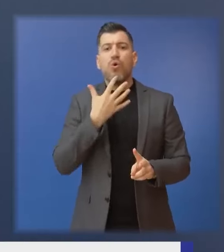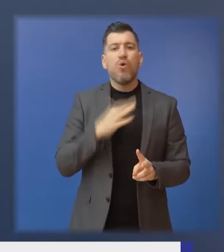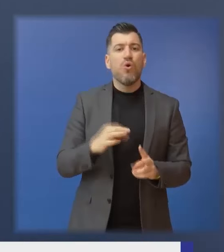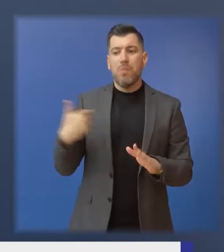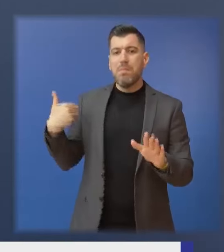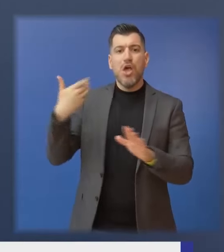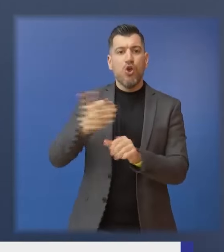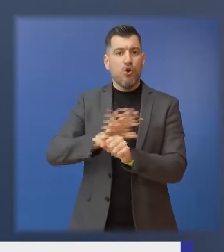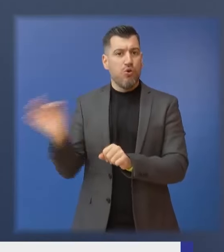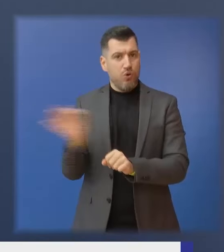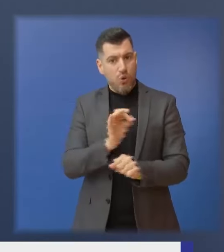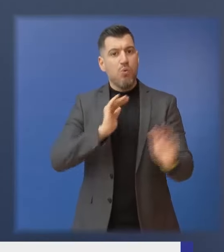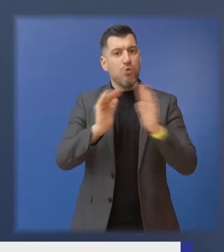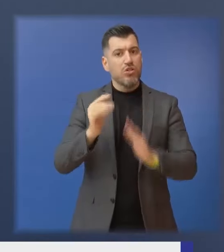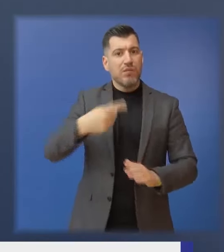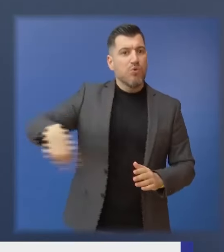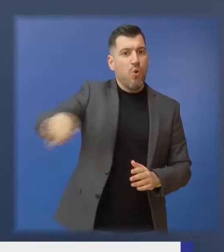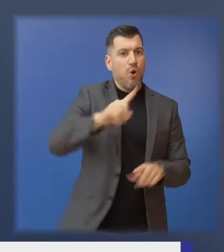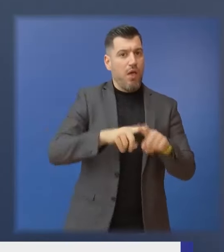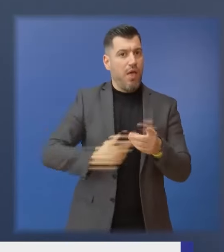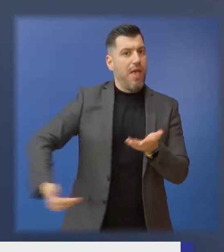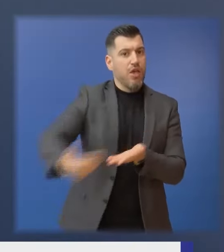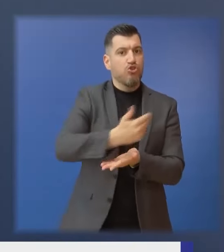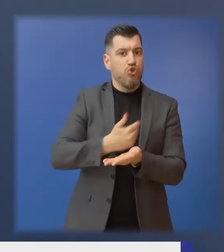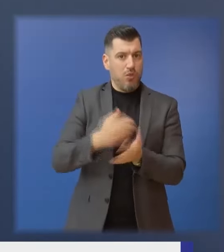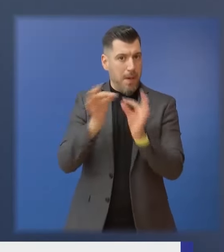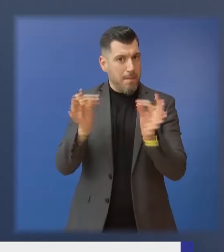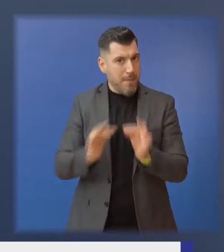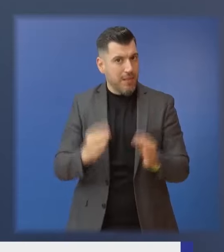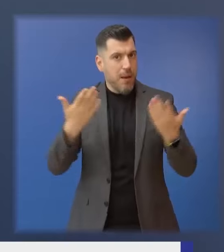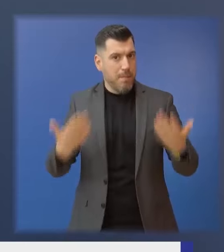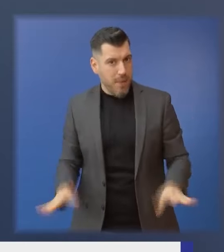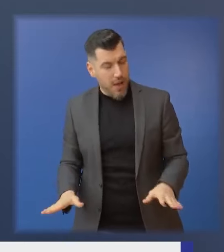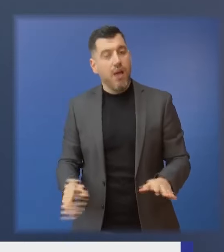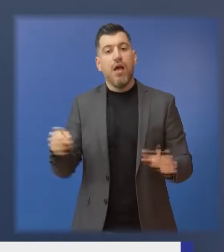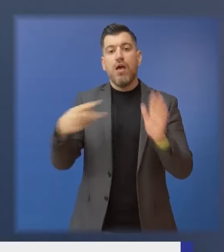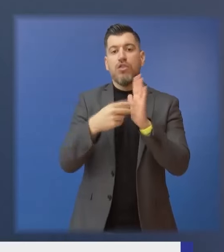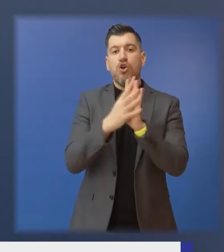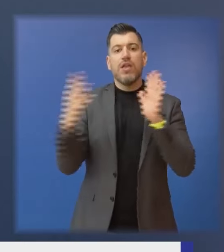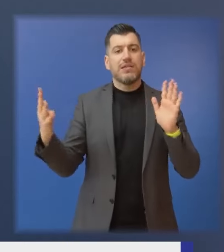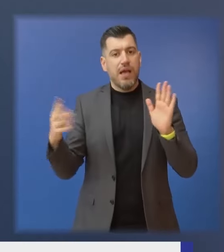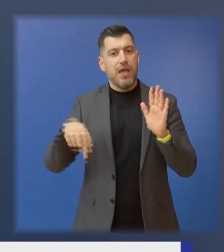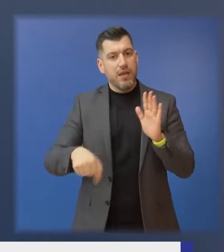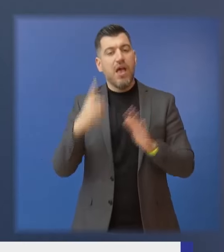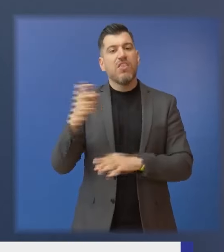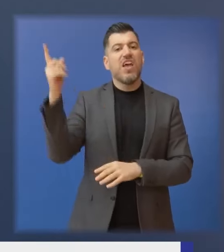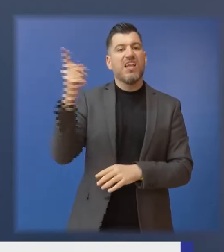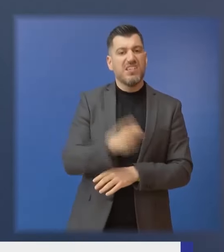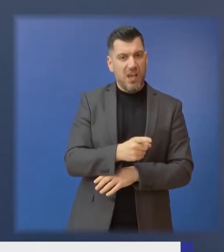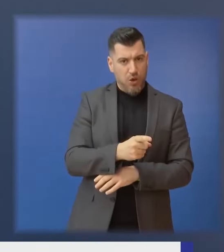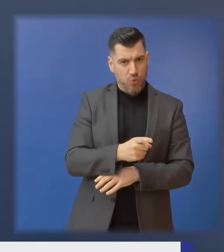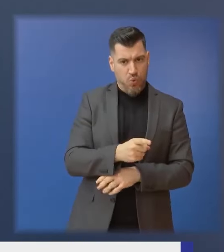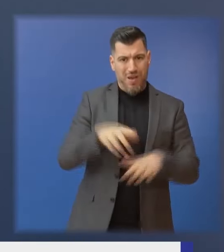πανδημίας όπως καταγράφει η έκθεση η ανεργία μειώθηκε από το 18% που ήταν στο τέλος του 2019 κοντά στο 10% τον απρίλιο του